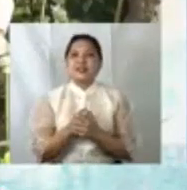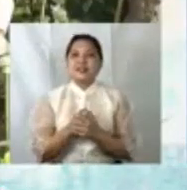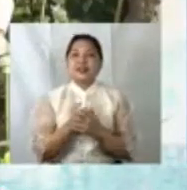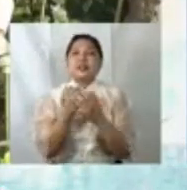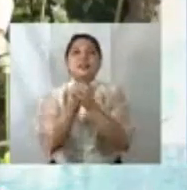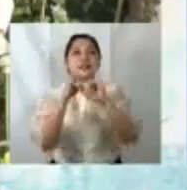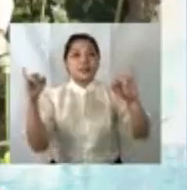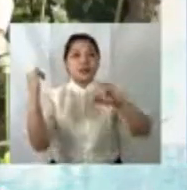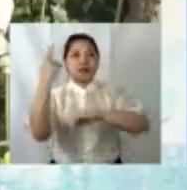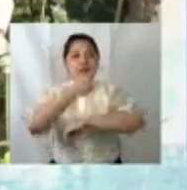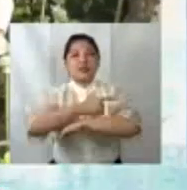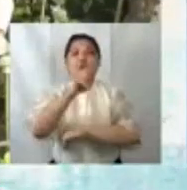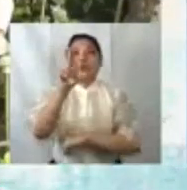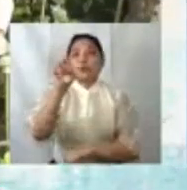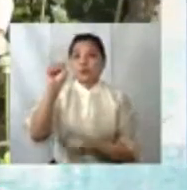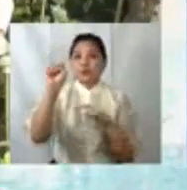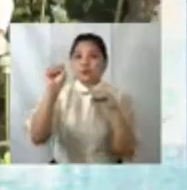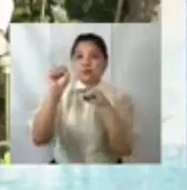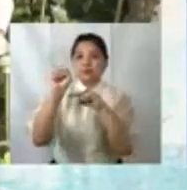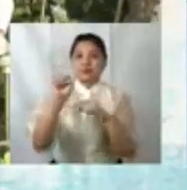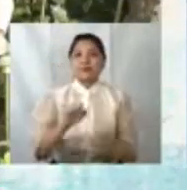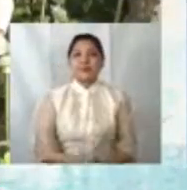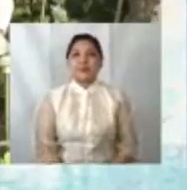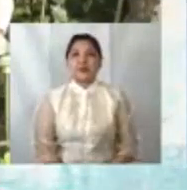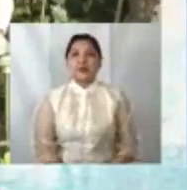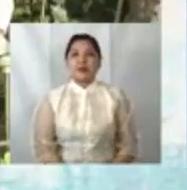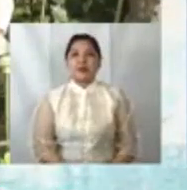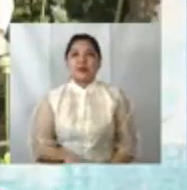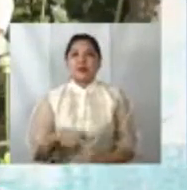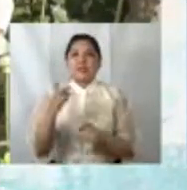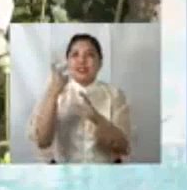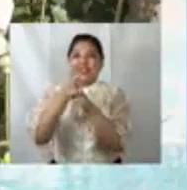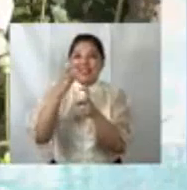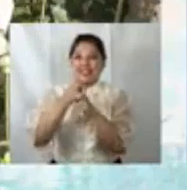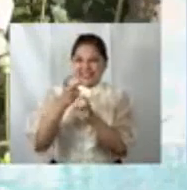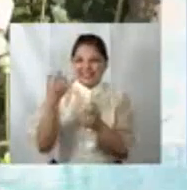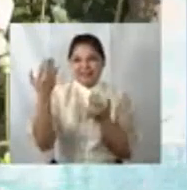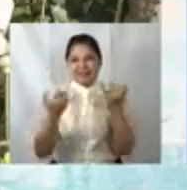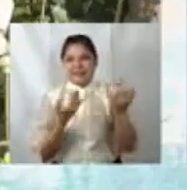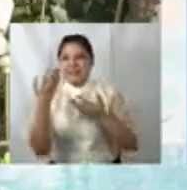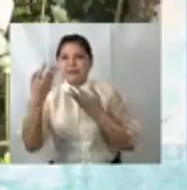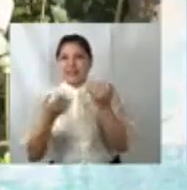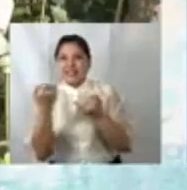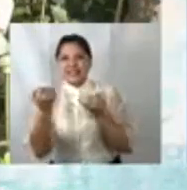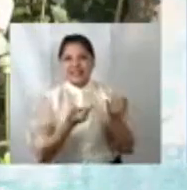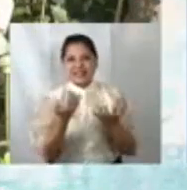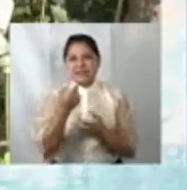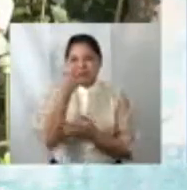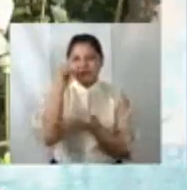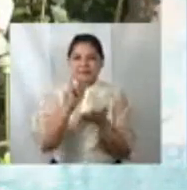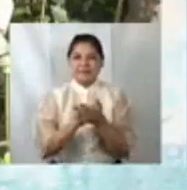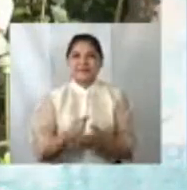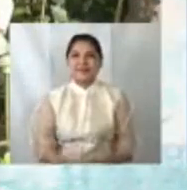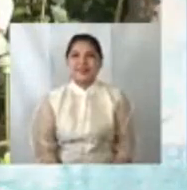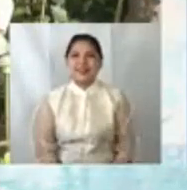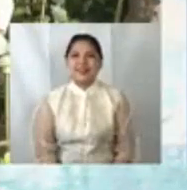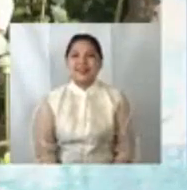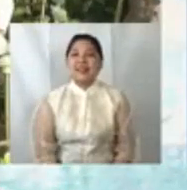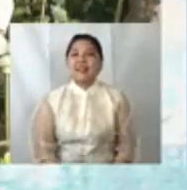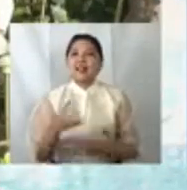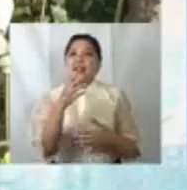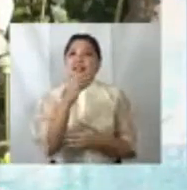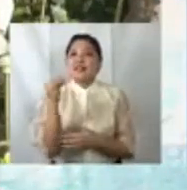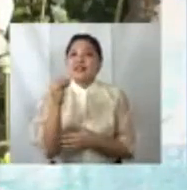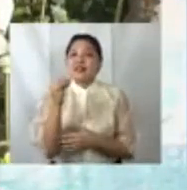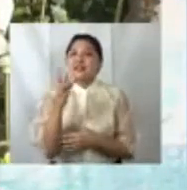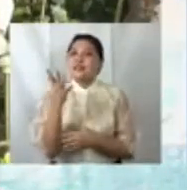Independence Day ng US, na parang mahirap magkumbida ng mga bisita dahil dyan. At syempre, at that